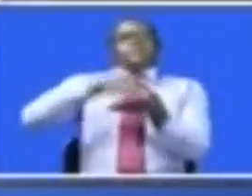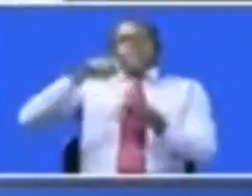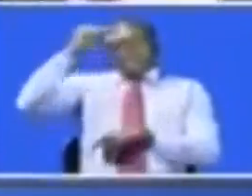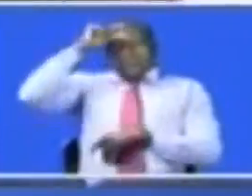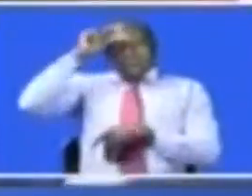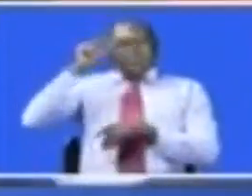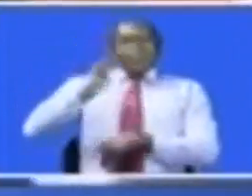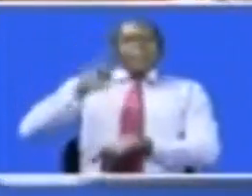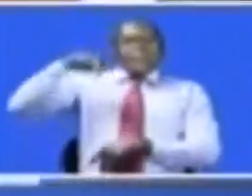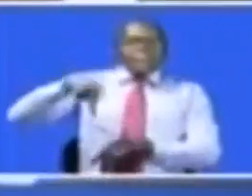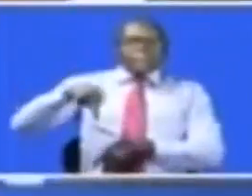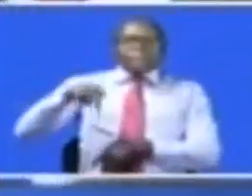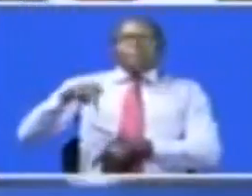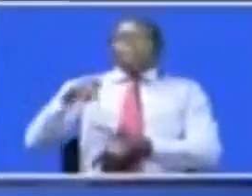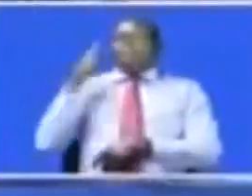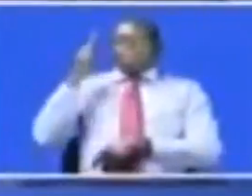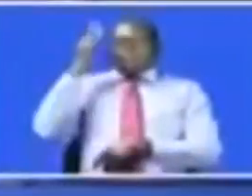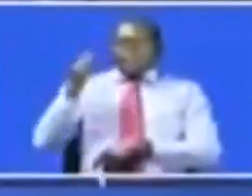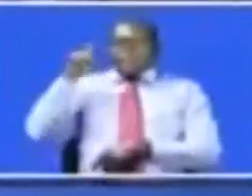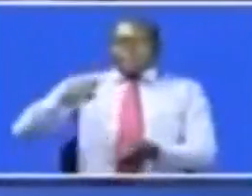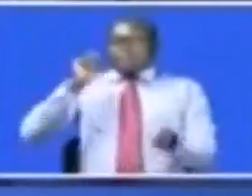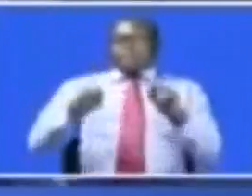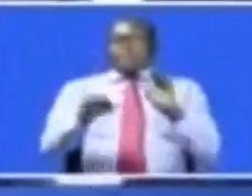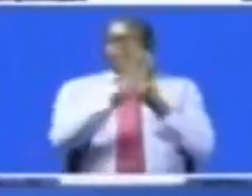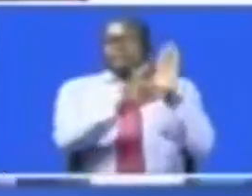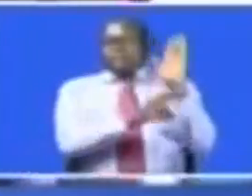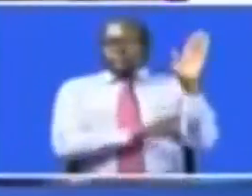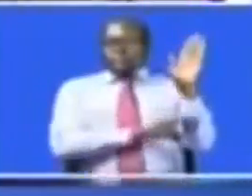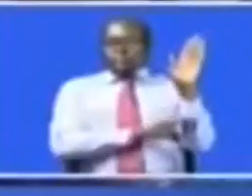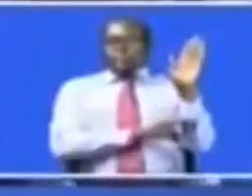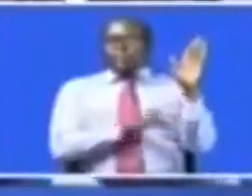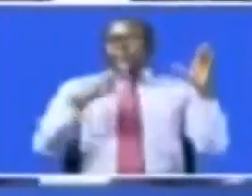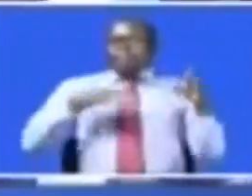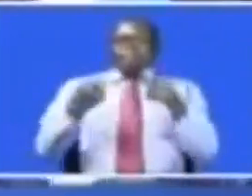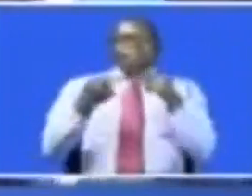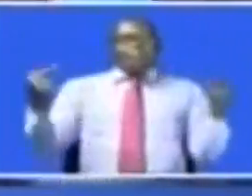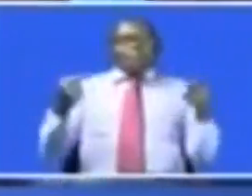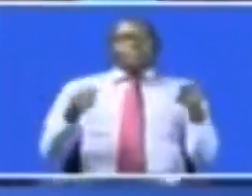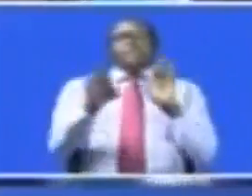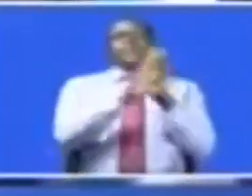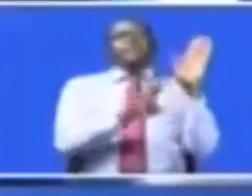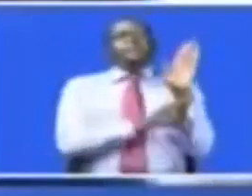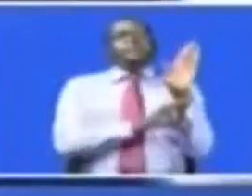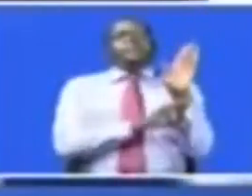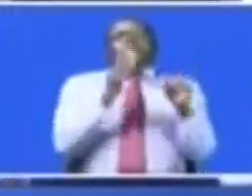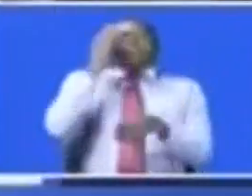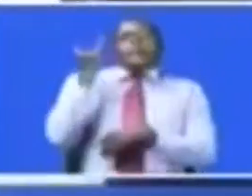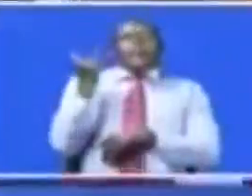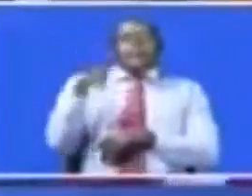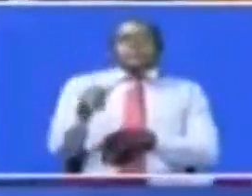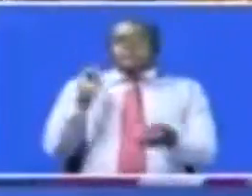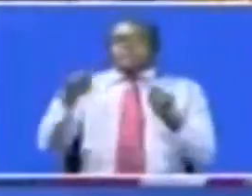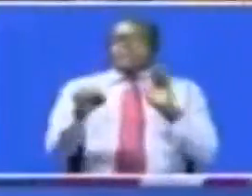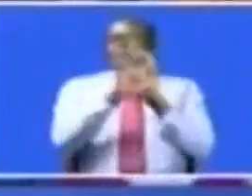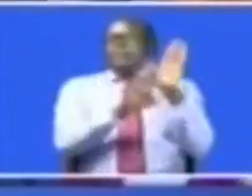serikalini pamoja na bunge kuwa ndio sababu kubwa wanayotaka mabadiliko hayo. Na kwa wale wanaopinga, hoja kuu inayojitokeza ni